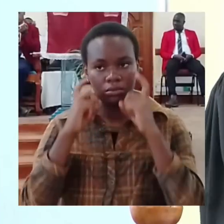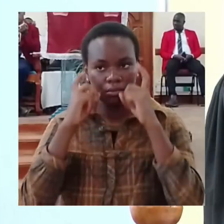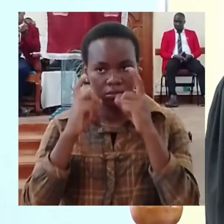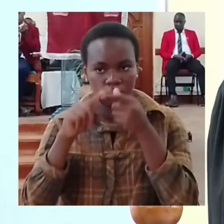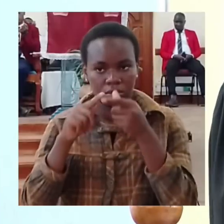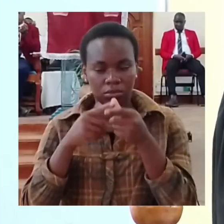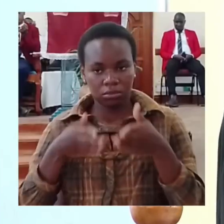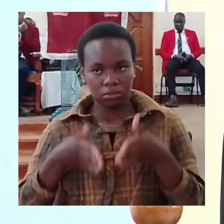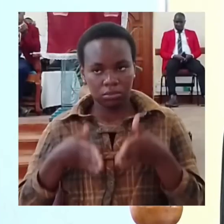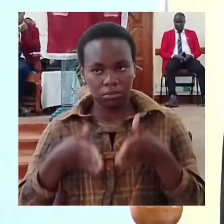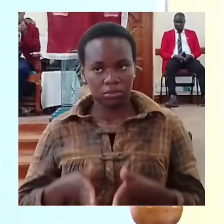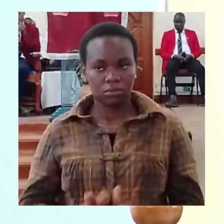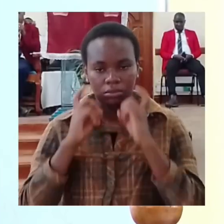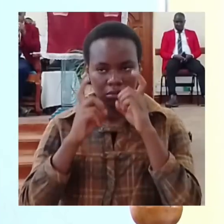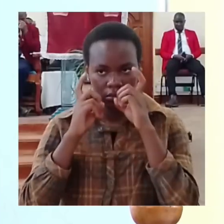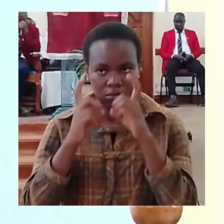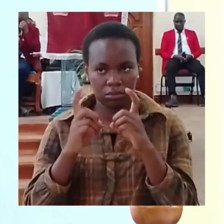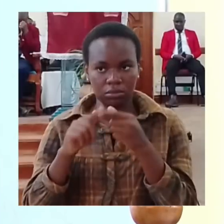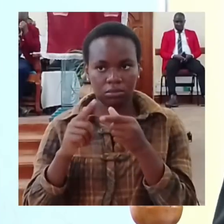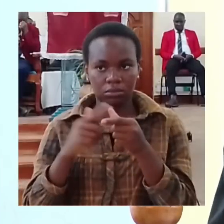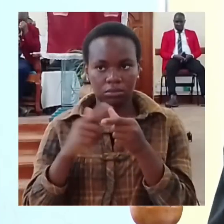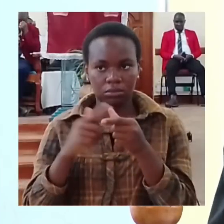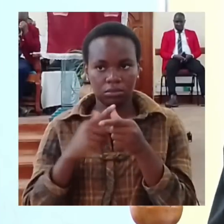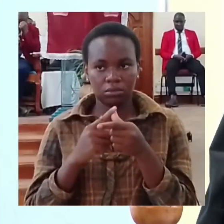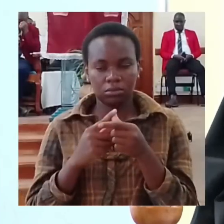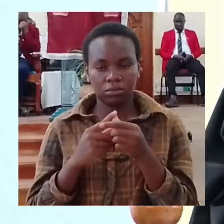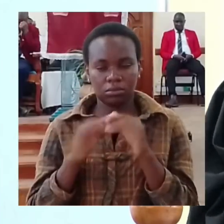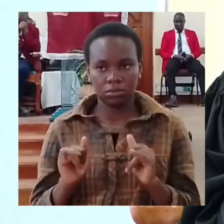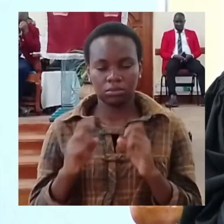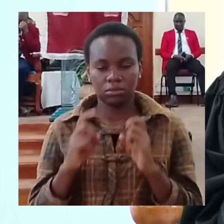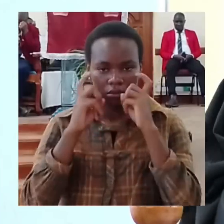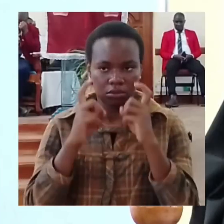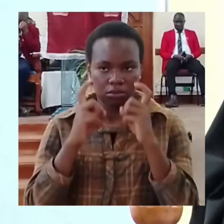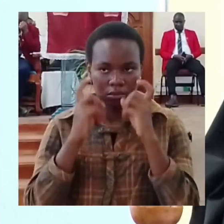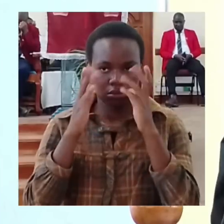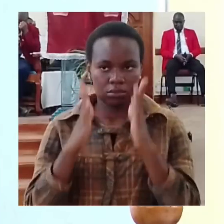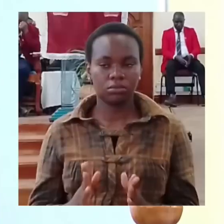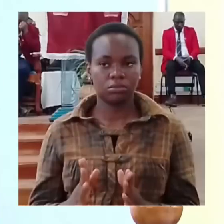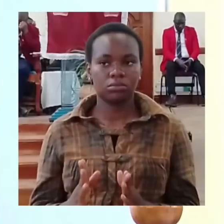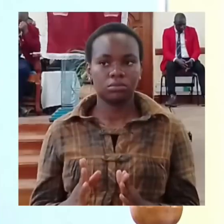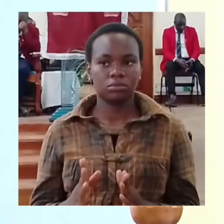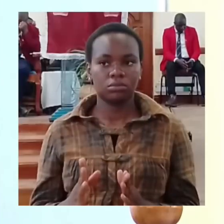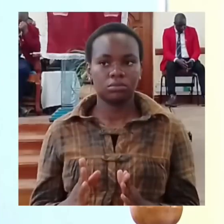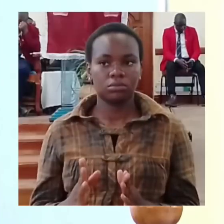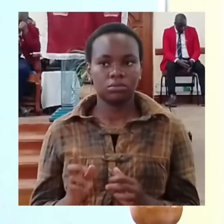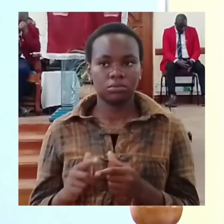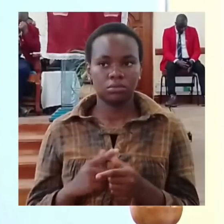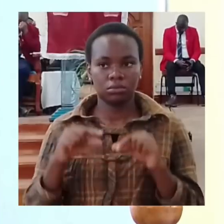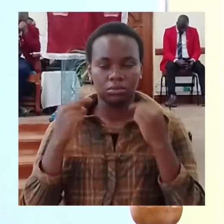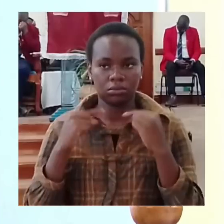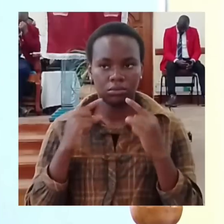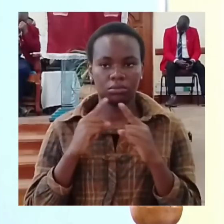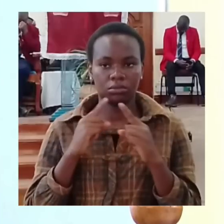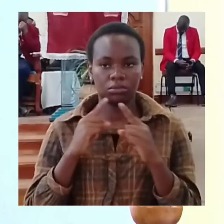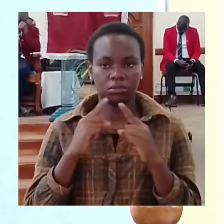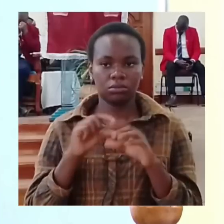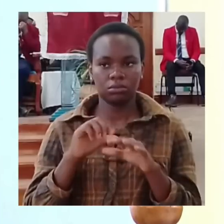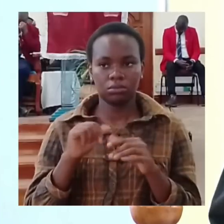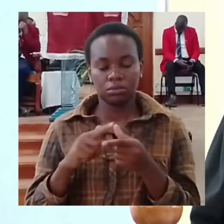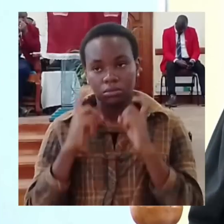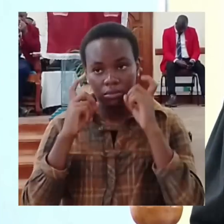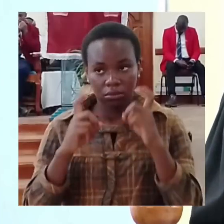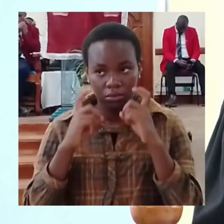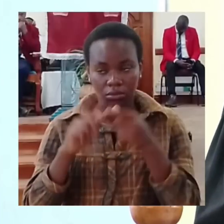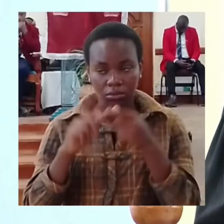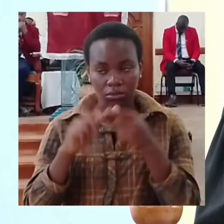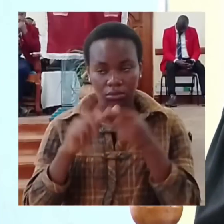gũciarwo ndaciarĩirwo mehia-inĩ, ona gũtũũra ndũranagia na andũ kĩ? We mũtungatĩri nĩ atĩa ũrauga? Ithuĩ tũrĩ ahia kweli